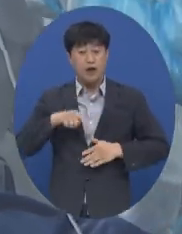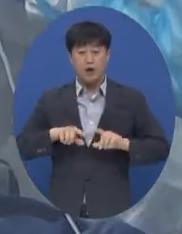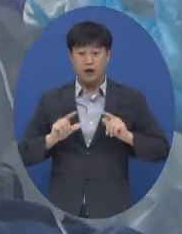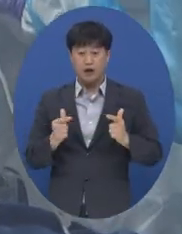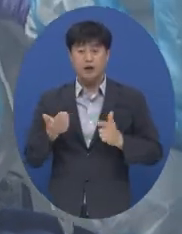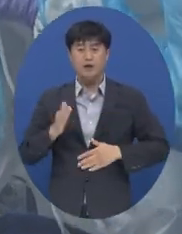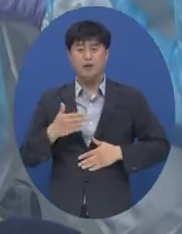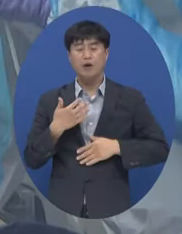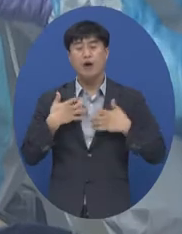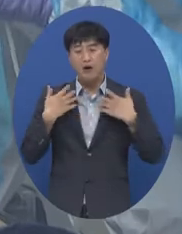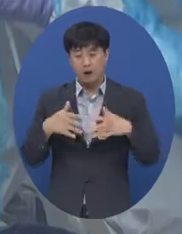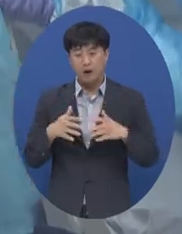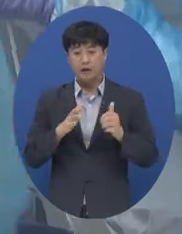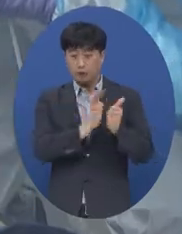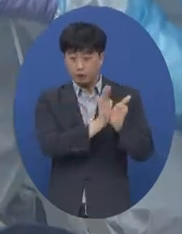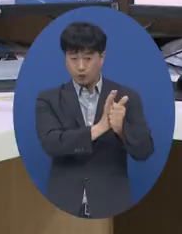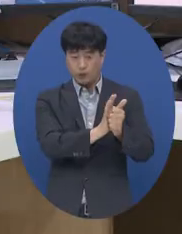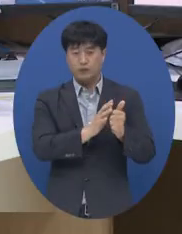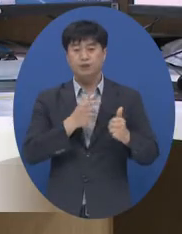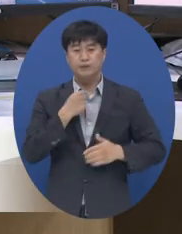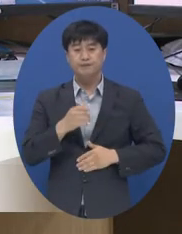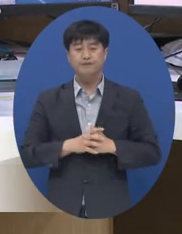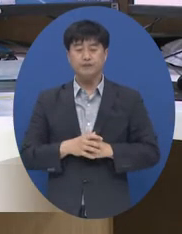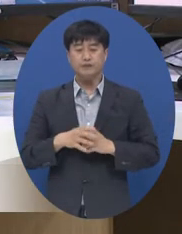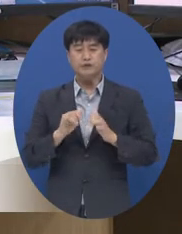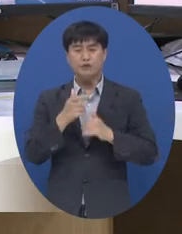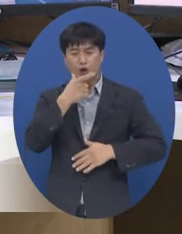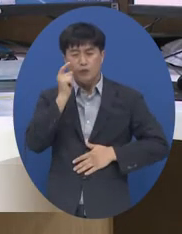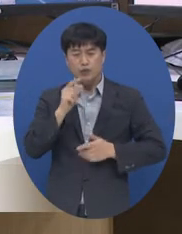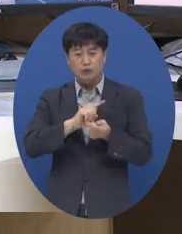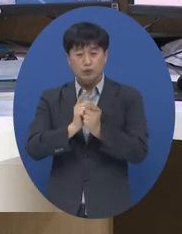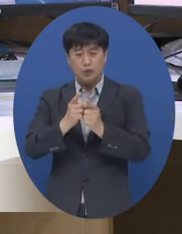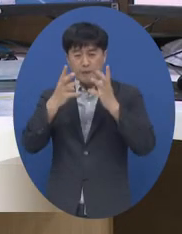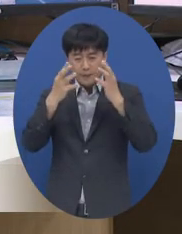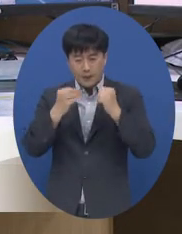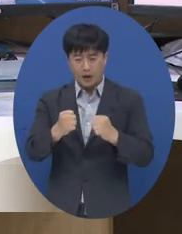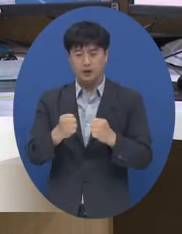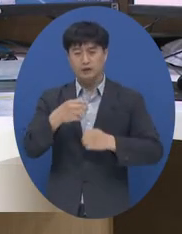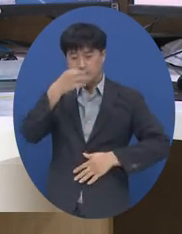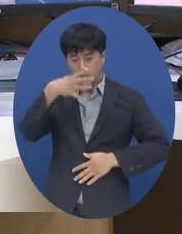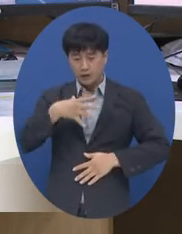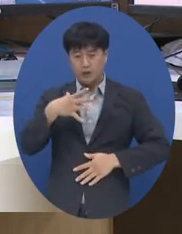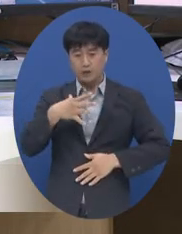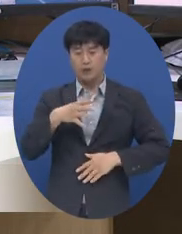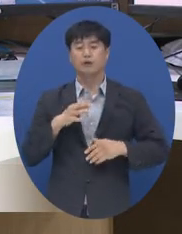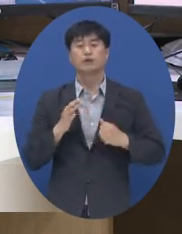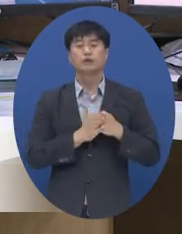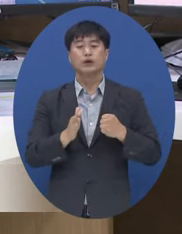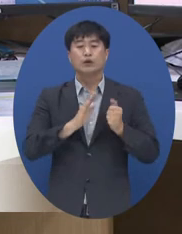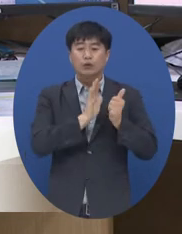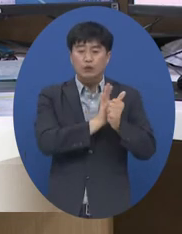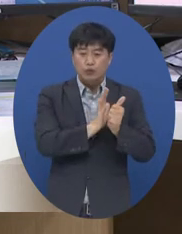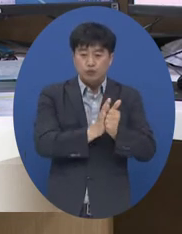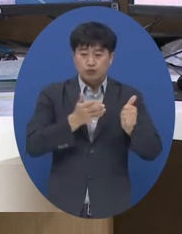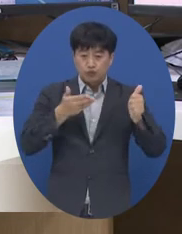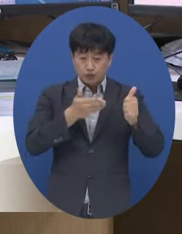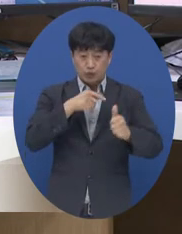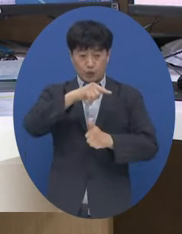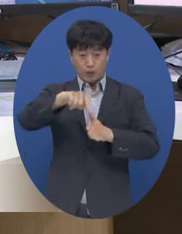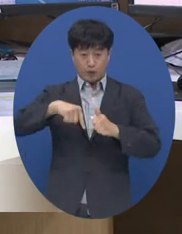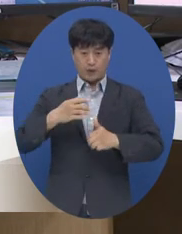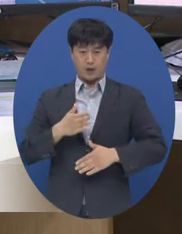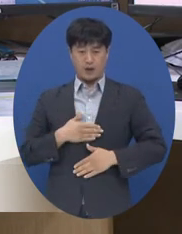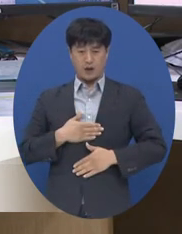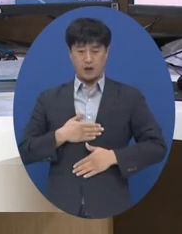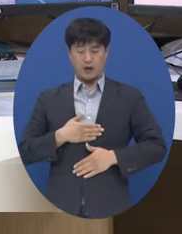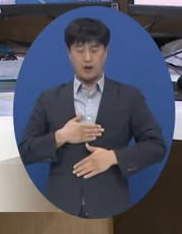의료진들에게 힘을 보태고 싶은 마음입니다. 인력도 부족하고 서로 이렇게 많이 힘들어하는 거라서 이렇게 도움을 줄